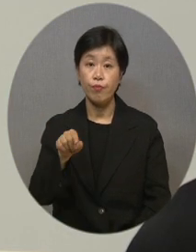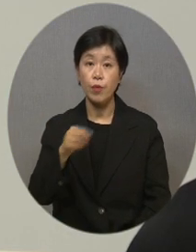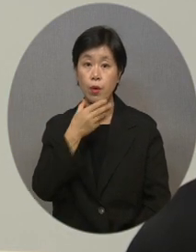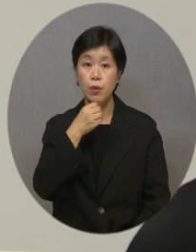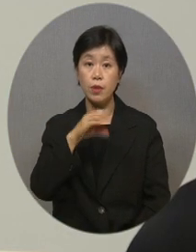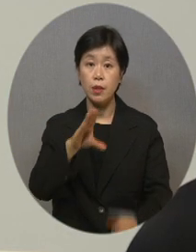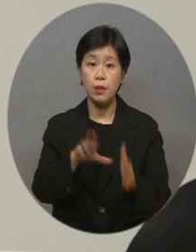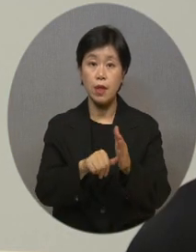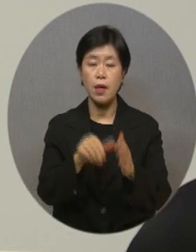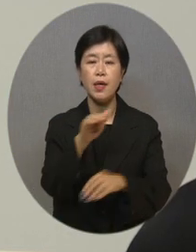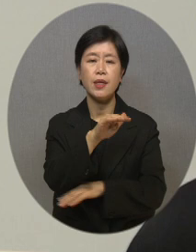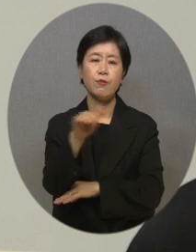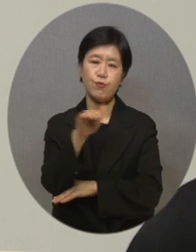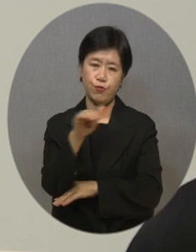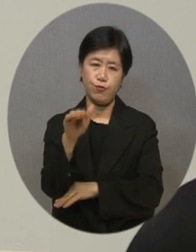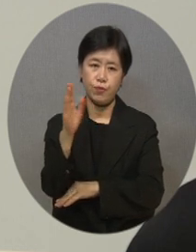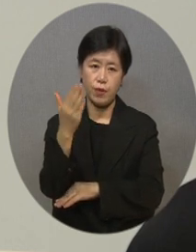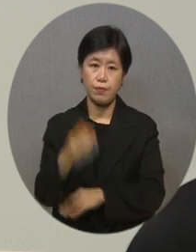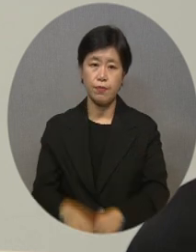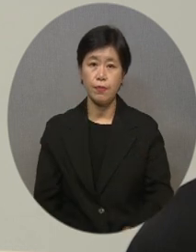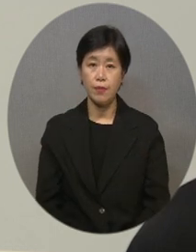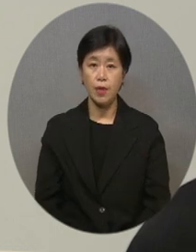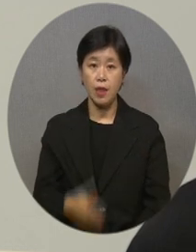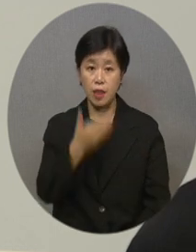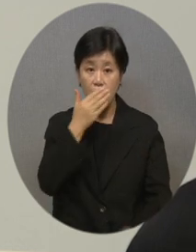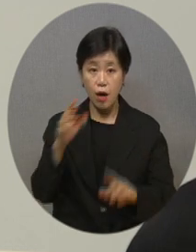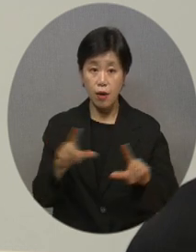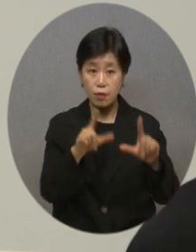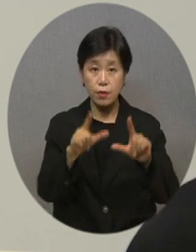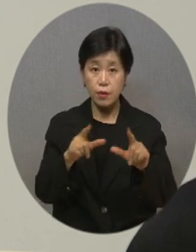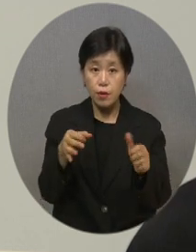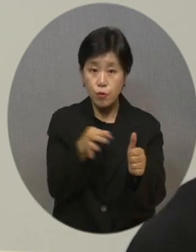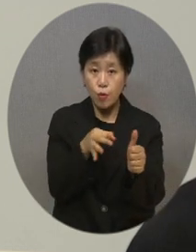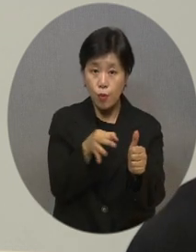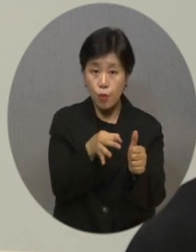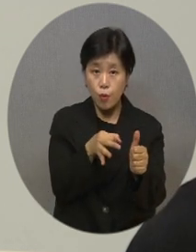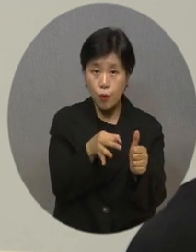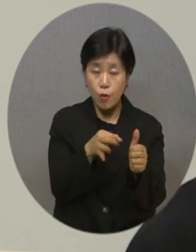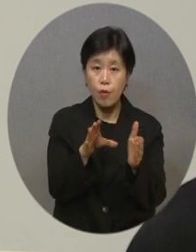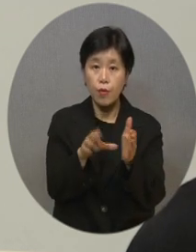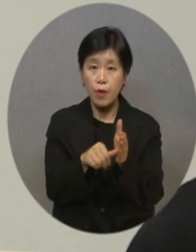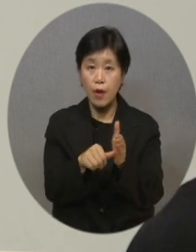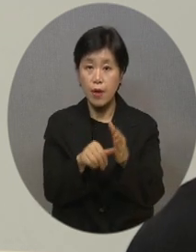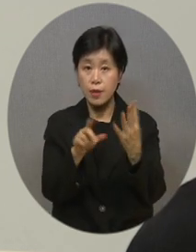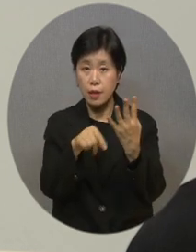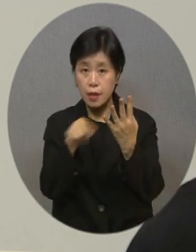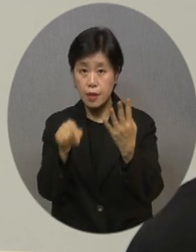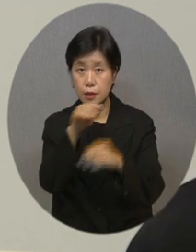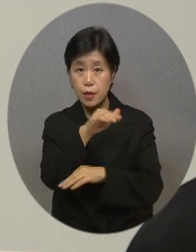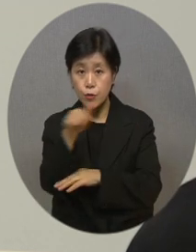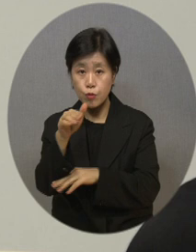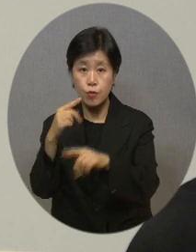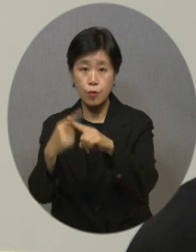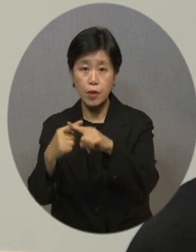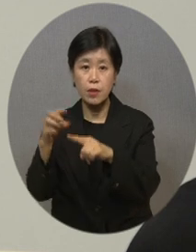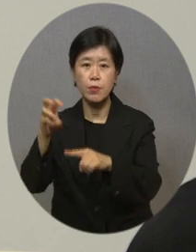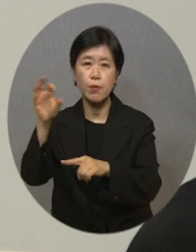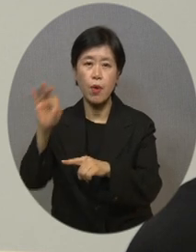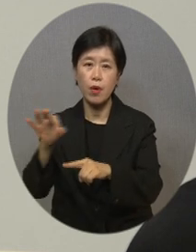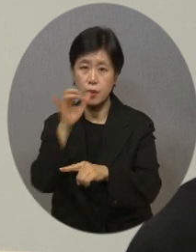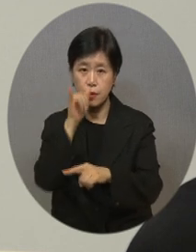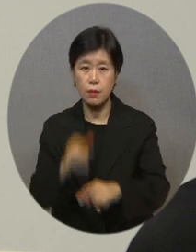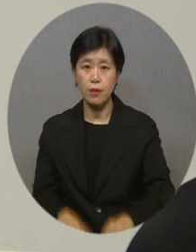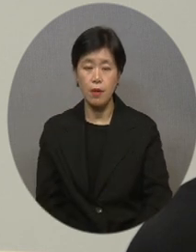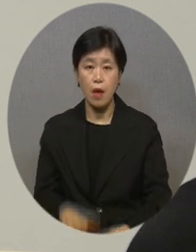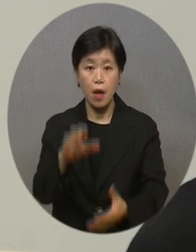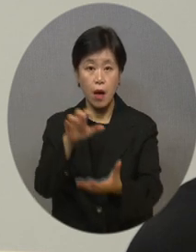예를 들면 우리 생계급여 같은 경우에는 여기에다가 30%를 곱해줍니다. 그렇게 되면 162만 원이 나오게 돼